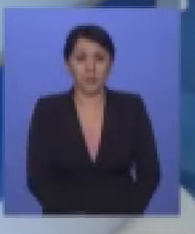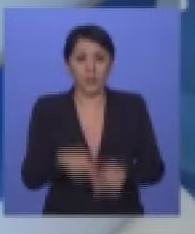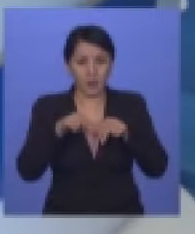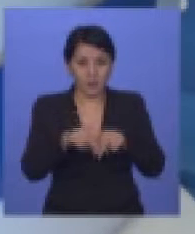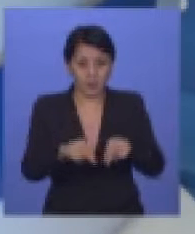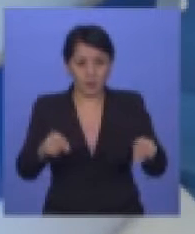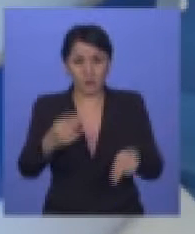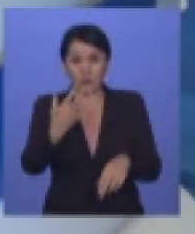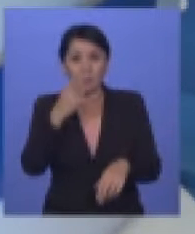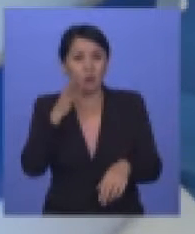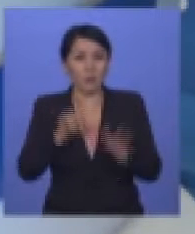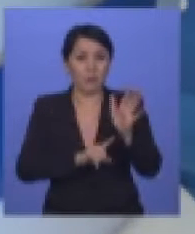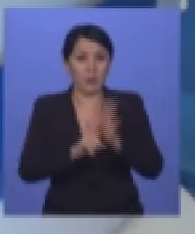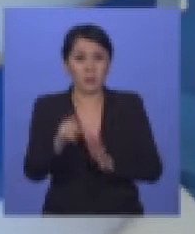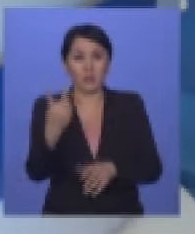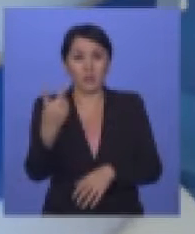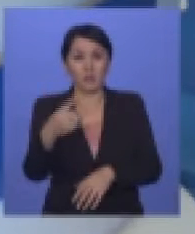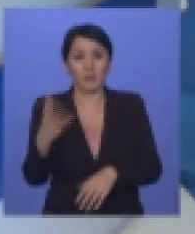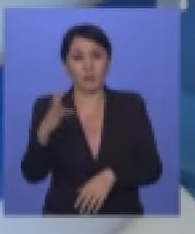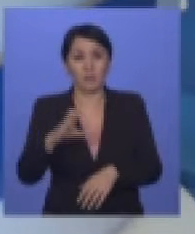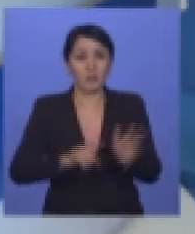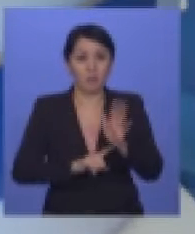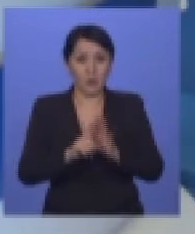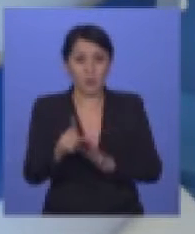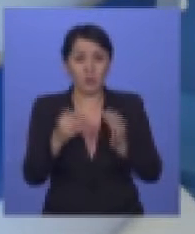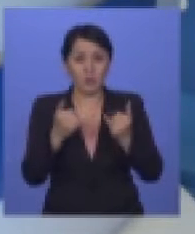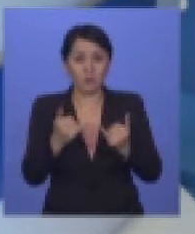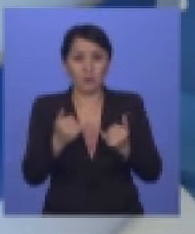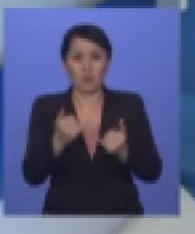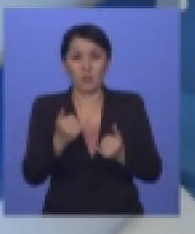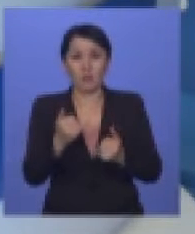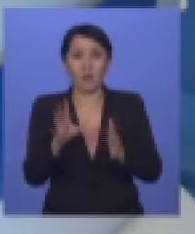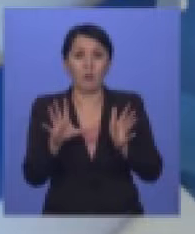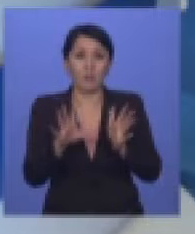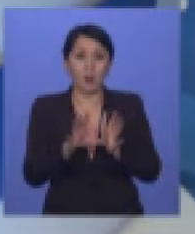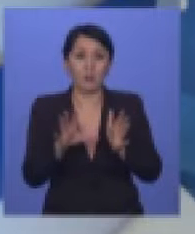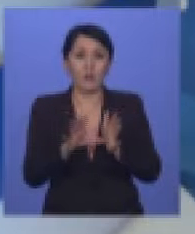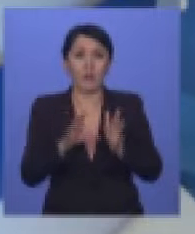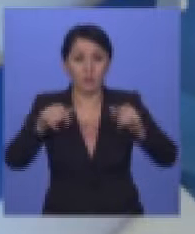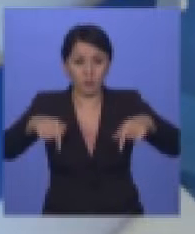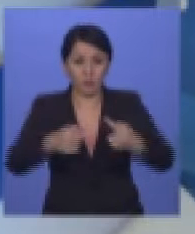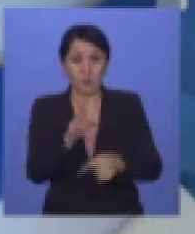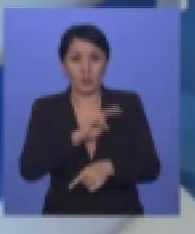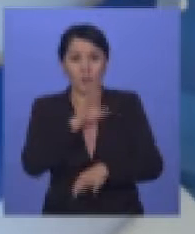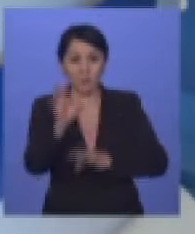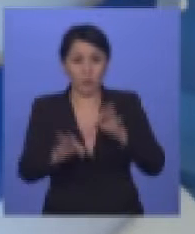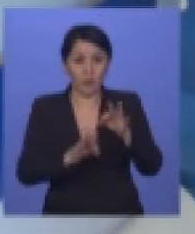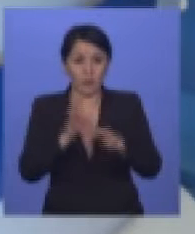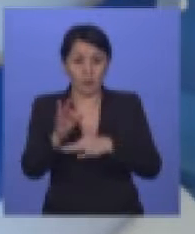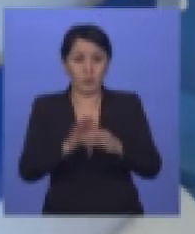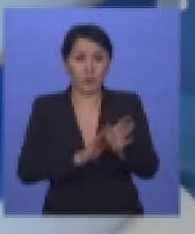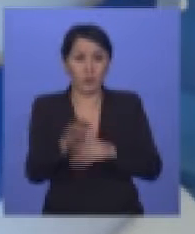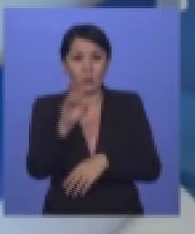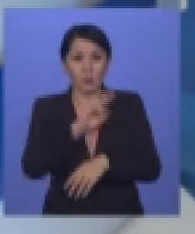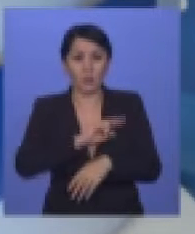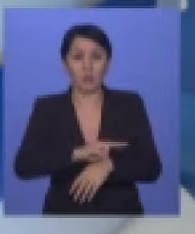Петропавлда жылыту маусымы 42-тің 24-ті іске қосылған болатын. Қазіргі уақытта жылу электр орталығында қалпына келтіру жұмыстары тәулік бойы